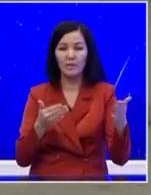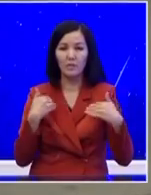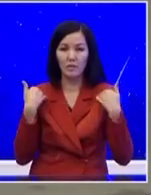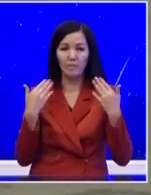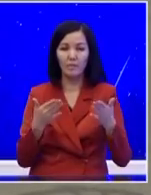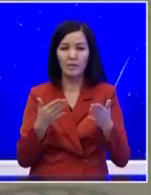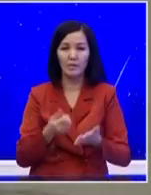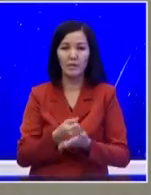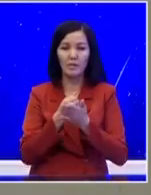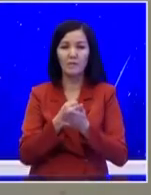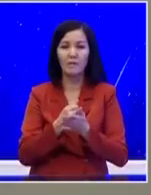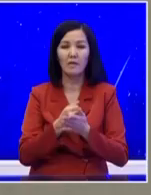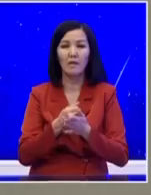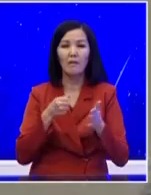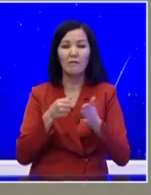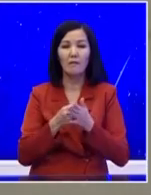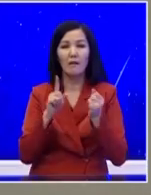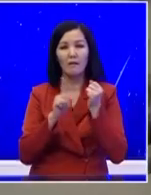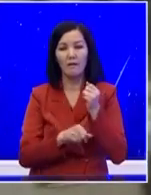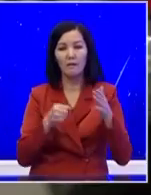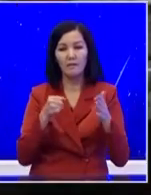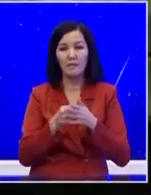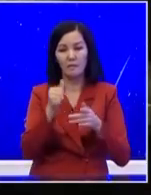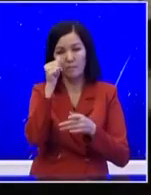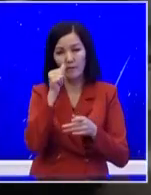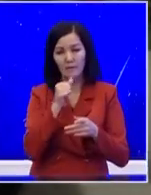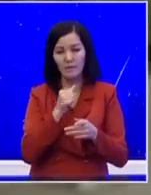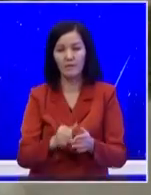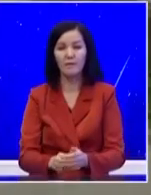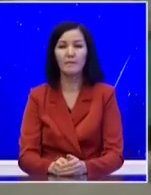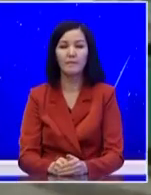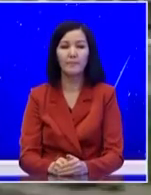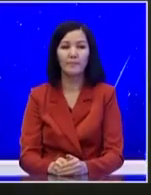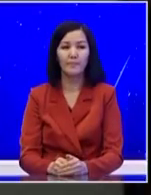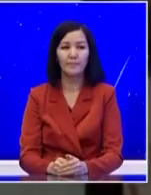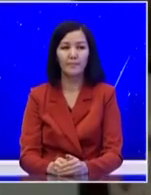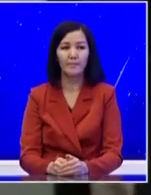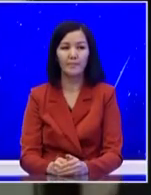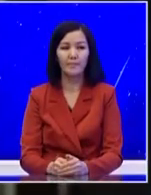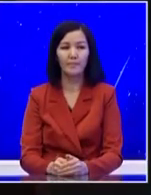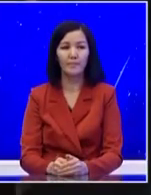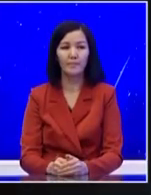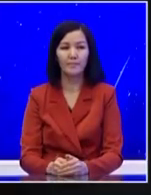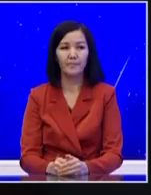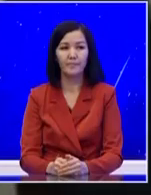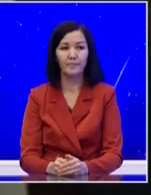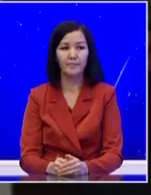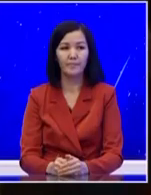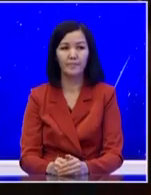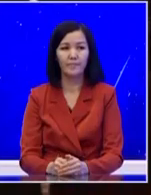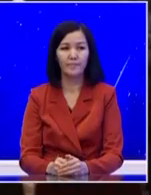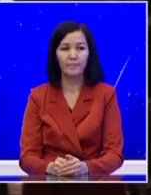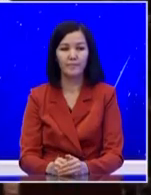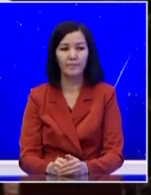верующих будем до конца месяца Рамазан, говорят представители молодежного объединения. Айнур Мейрханова, Нуржан Муканов, телеканал ЖИЦУ,